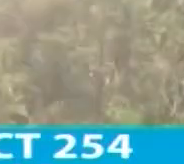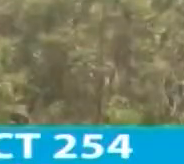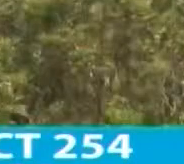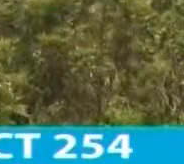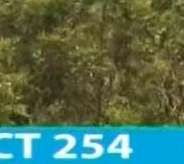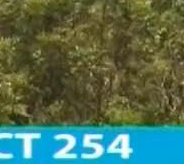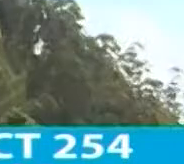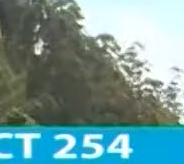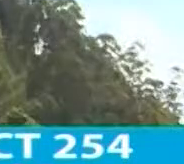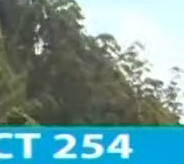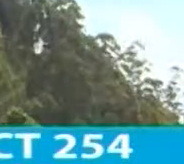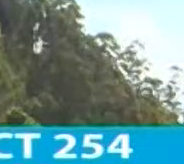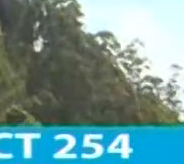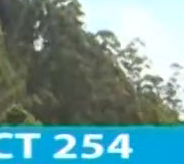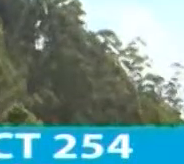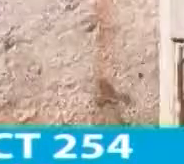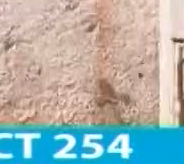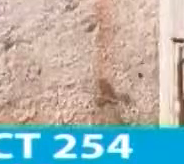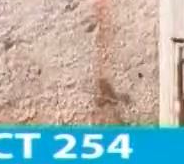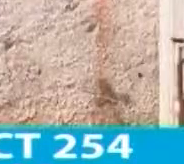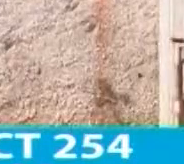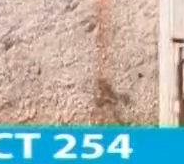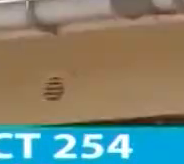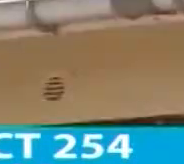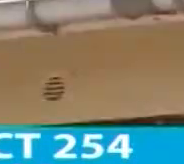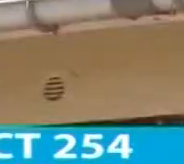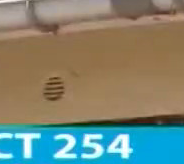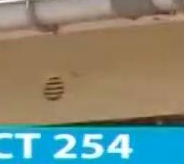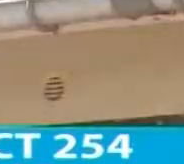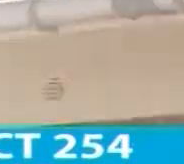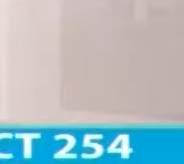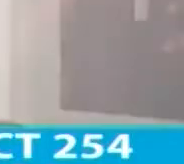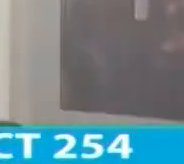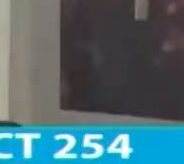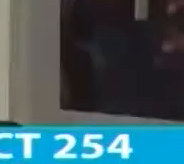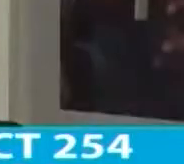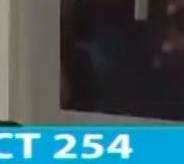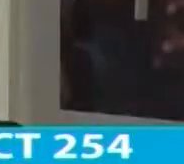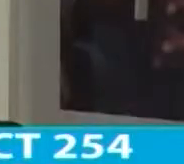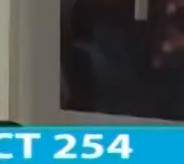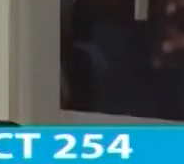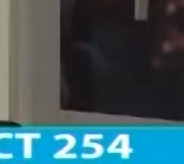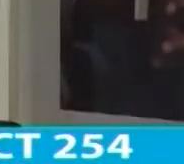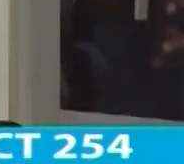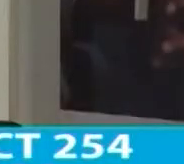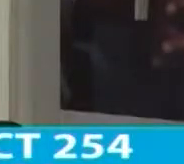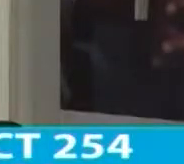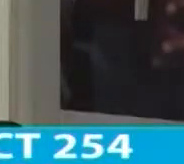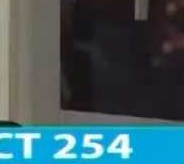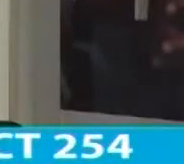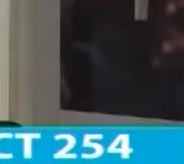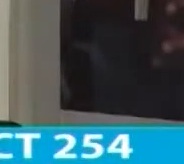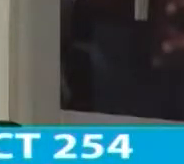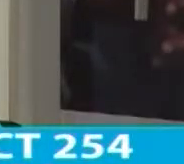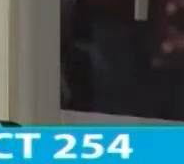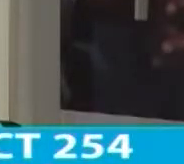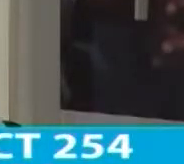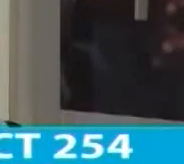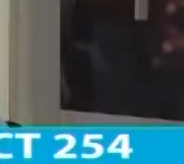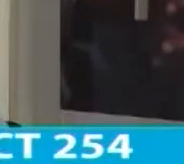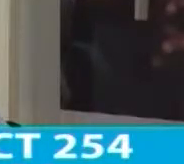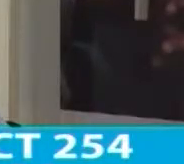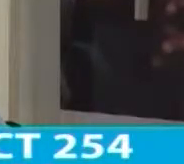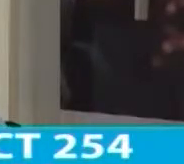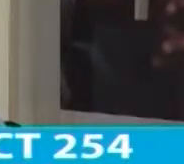roof. Hadi katika milima ya kuvutia ya Taita Taveta. Niko hapa huduma center hapa saa hii, nimeonyeshwa kila kitu